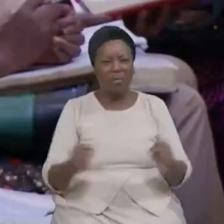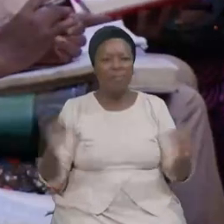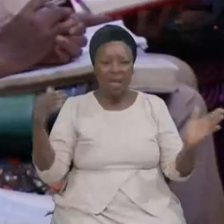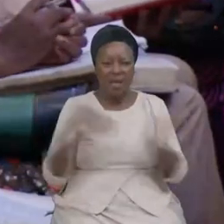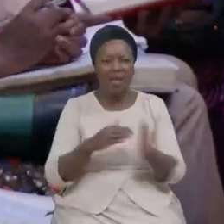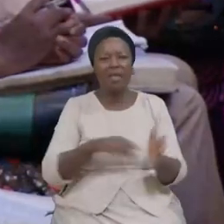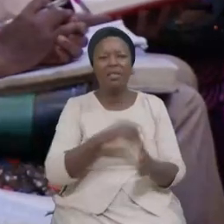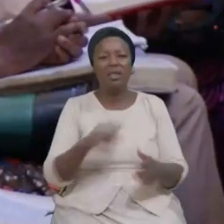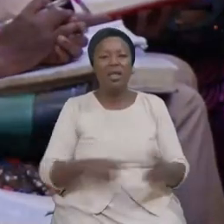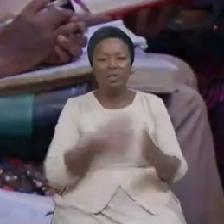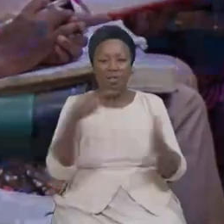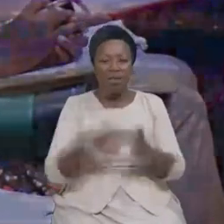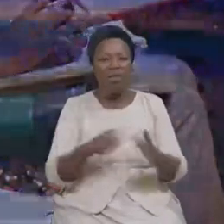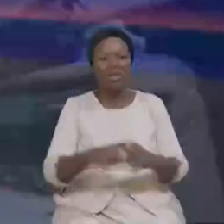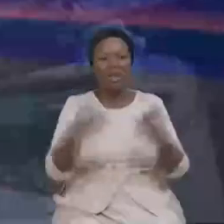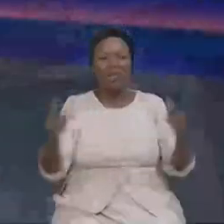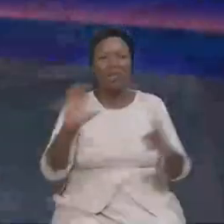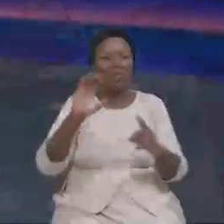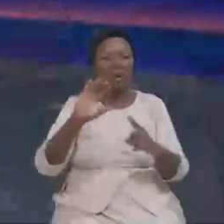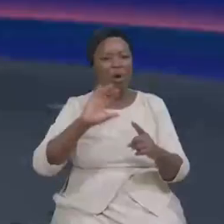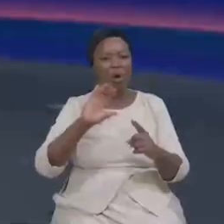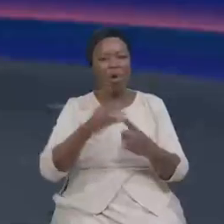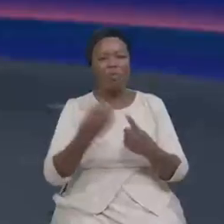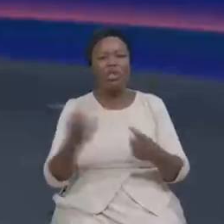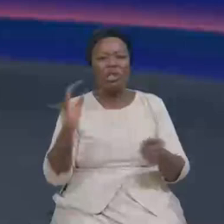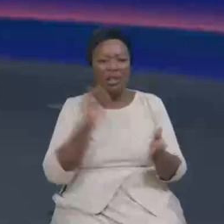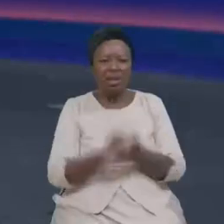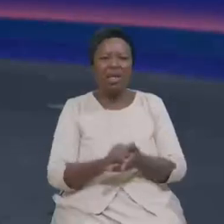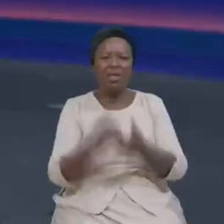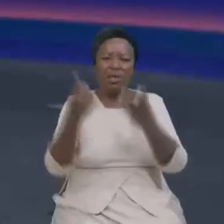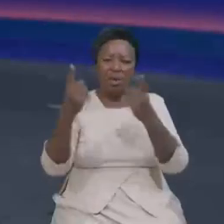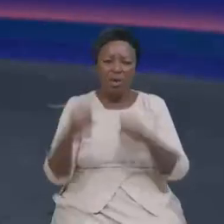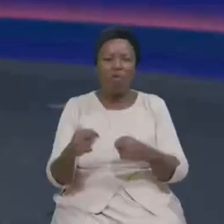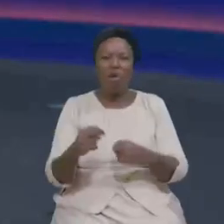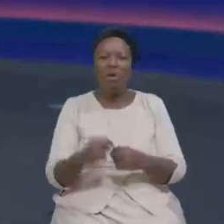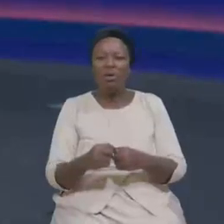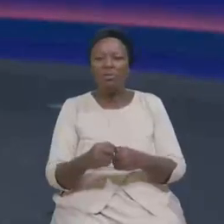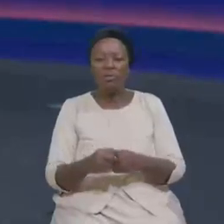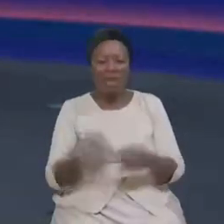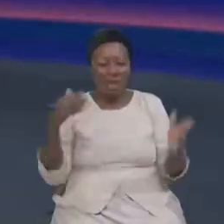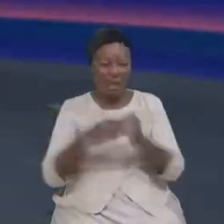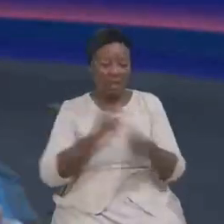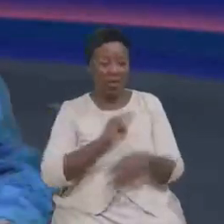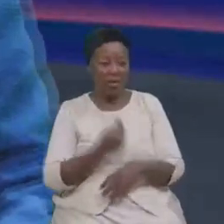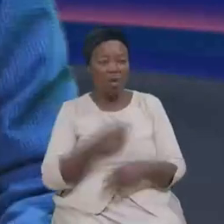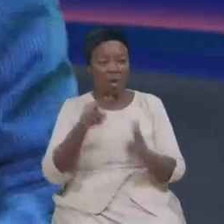nombreuse qui s'avance contre nous et nous ne savons que